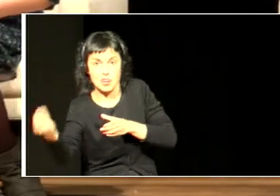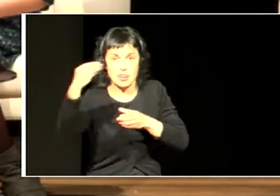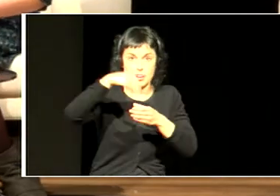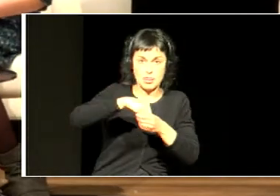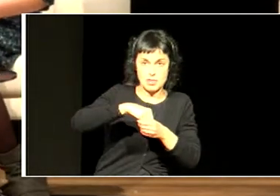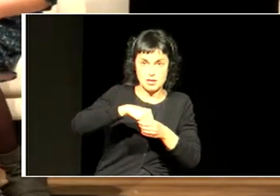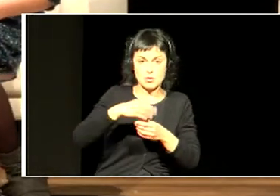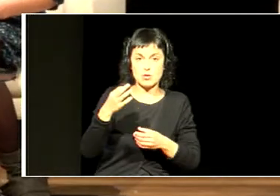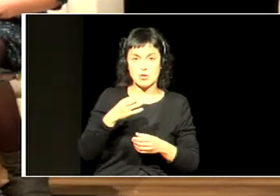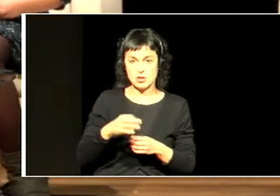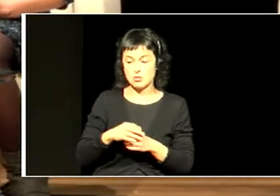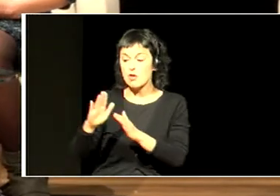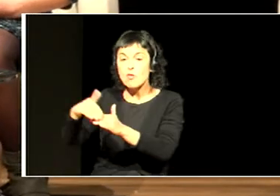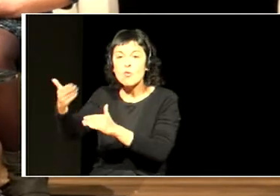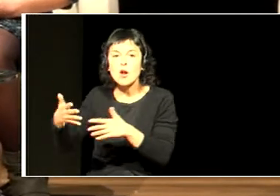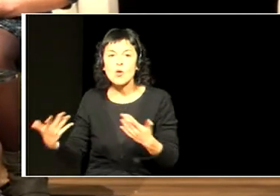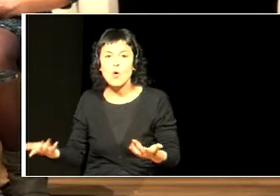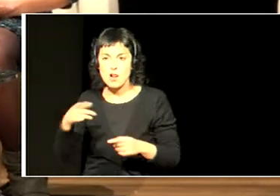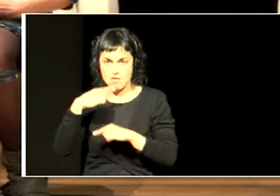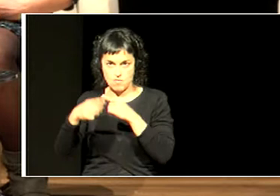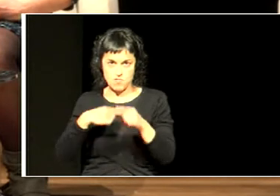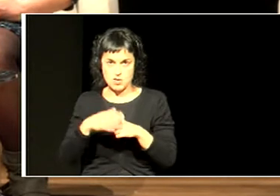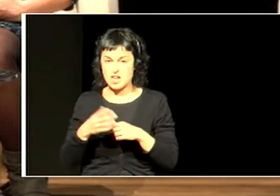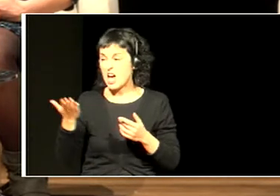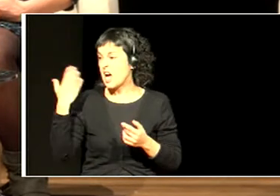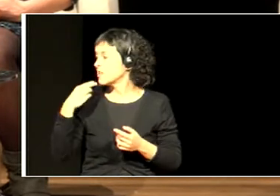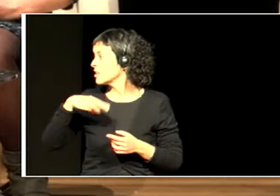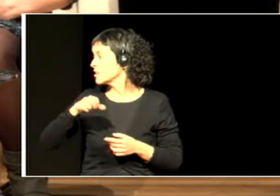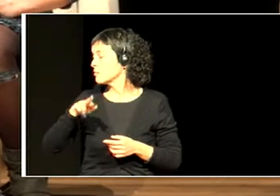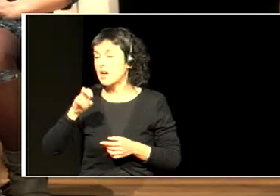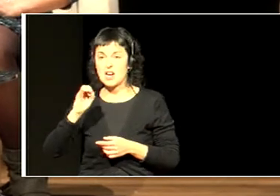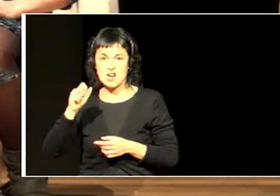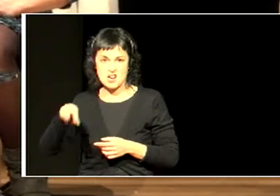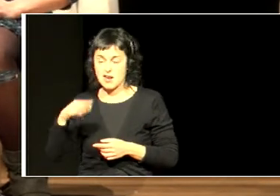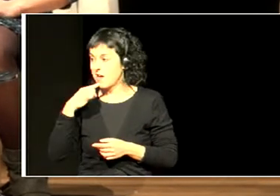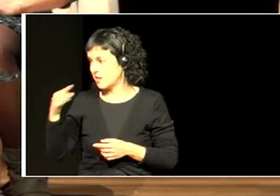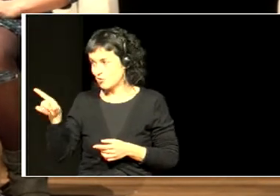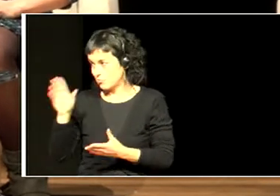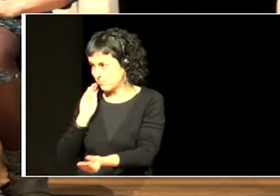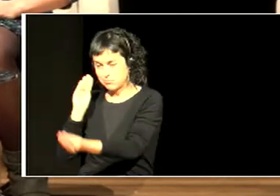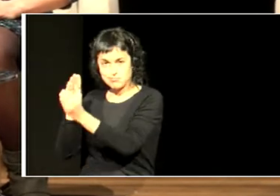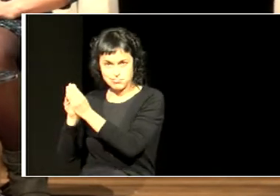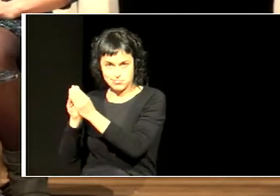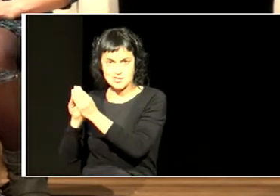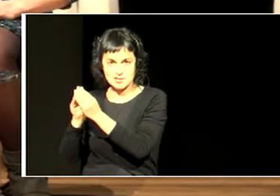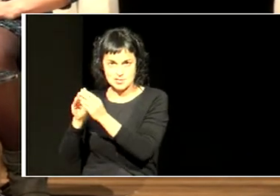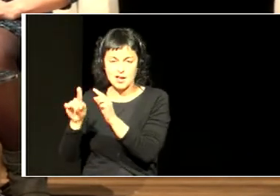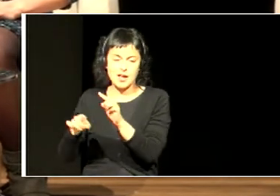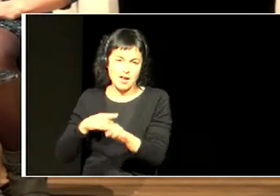Eta kanpoan daudena dira familiak. Lehen aipatu dut Marian, eta ni Marianekin ados nago horrekin, familian nahiko